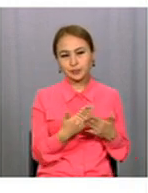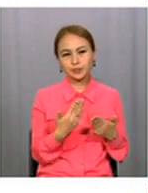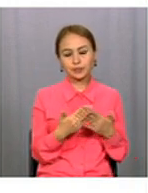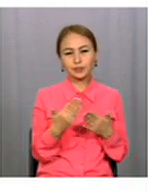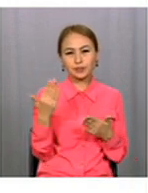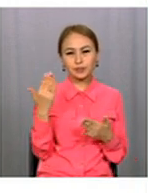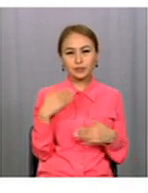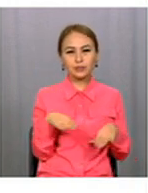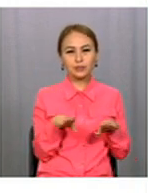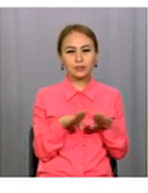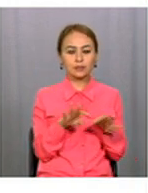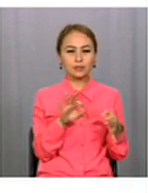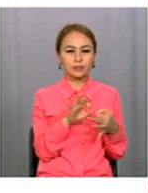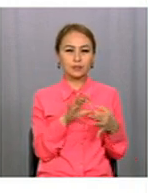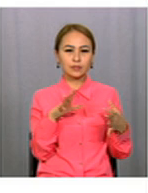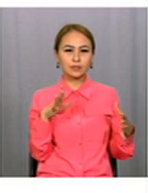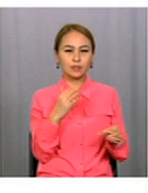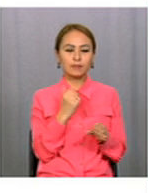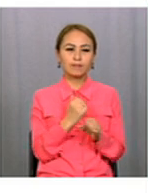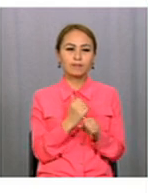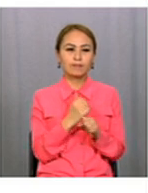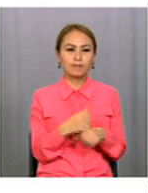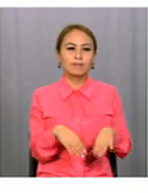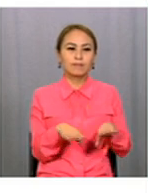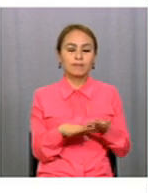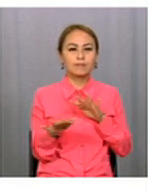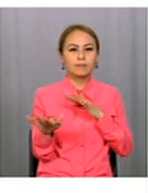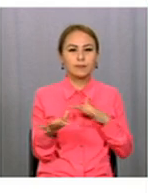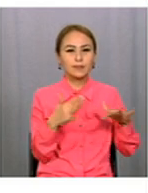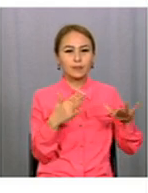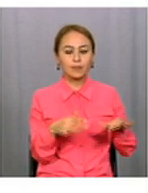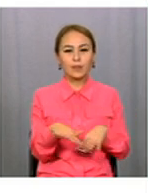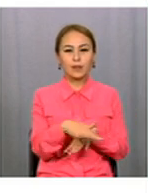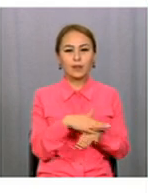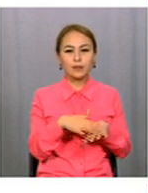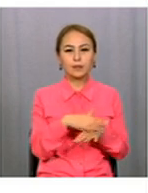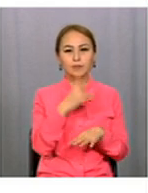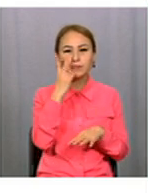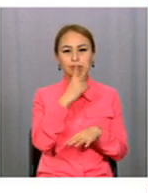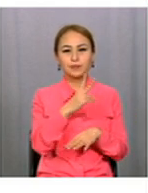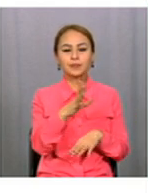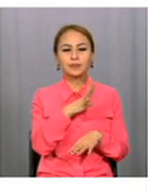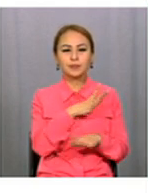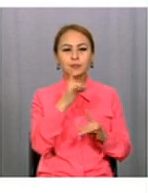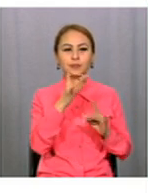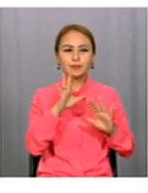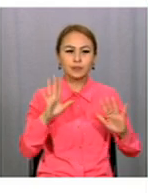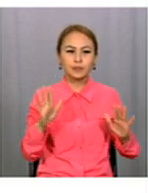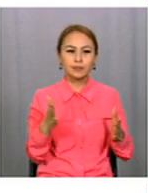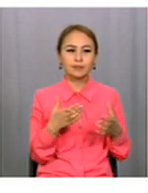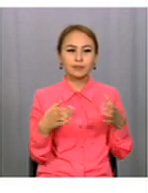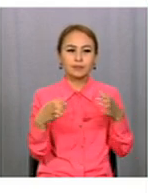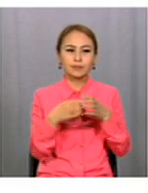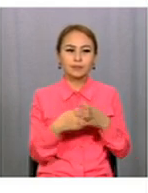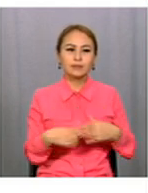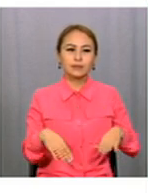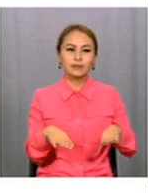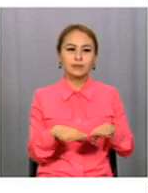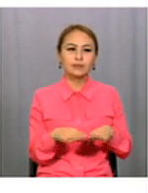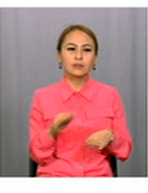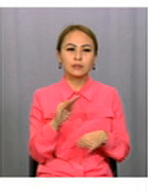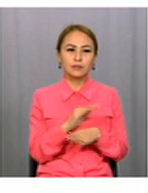бұғауы үзілгенде, құрлықтың өзі теңселгендей, халық басына туған бұл оқиғаның әсерін жер қыртысы